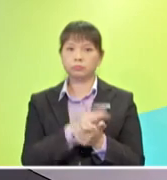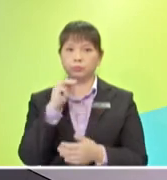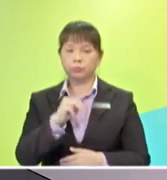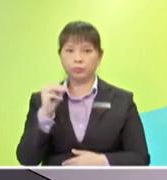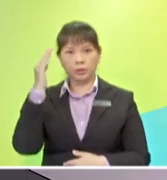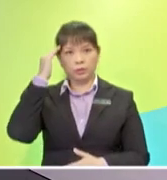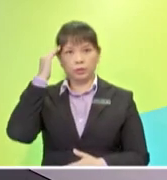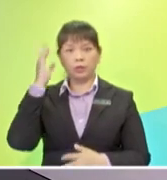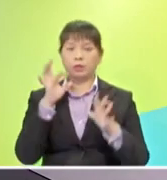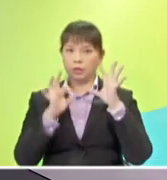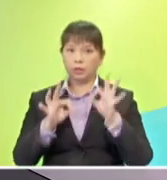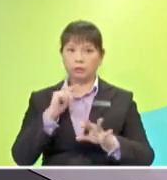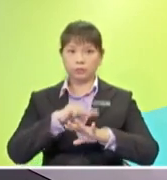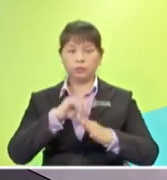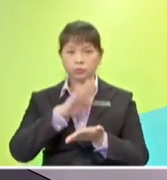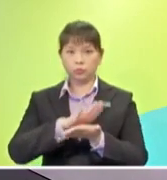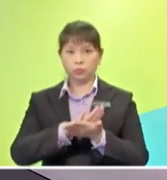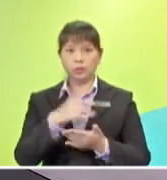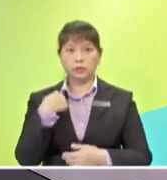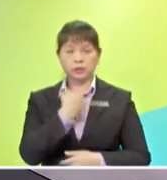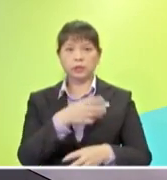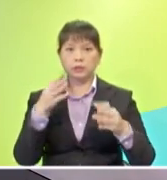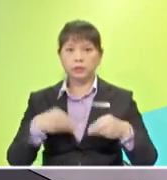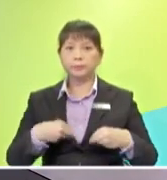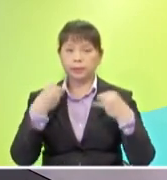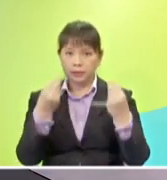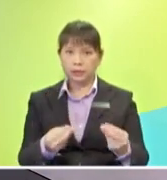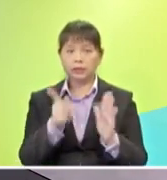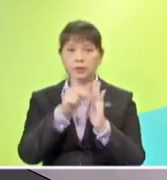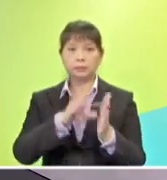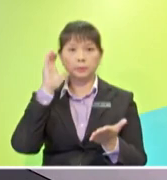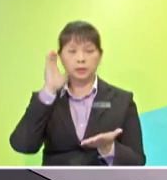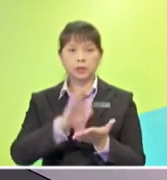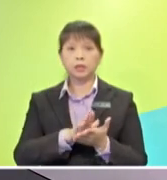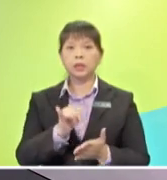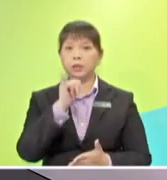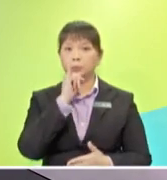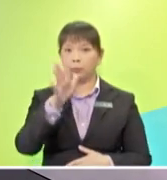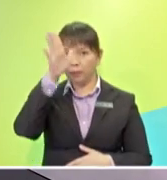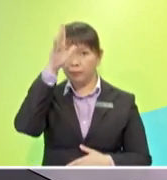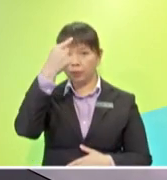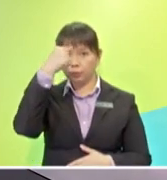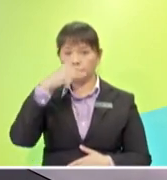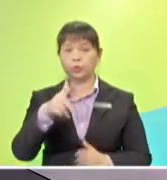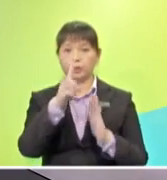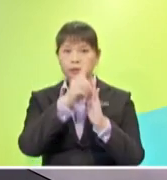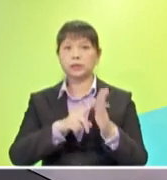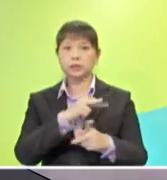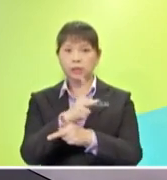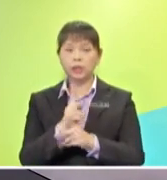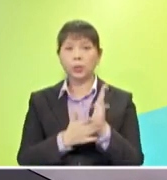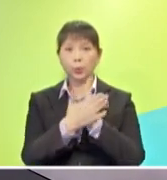tahu tak dekat sekolah kita diberi kepercayaan oleh ibu bapak sepenuhnya untuk dijaga oleh guru